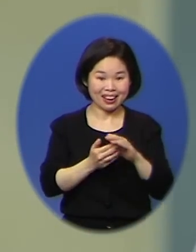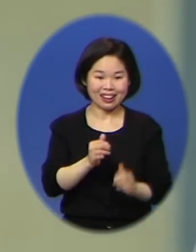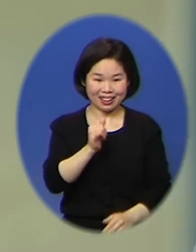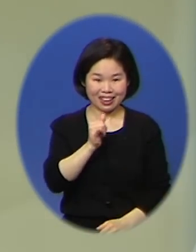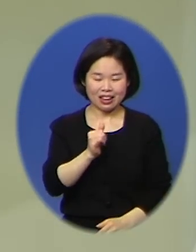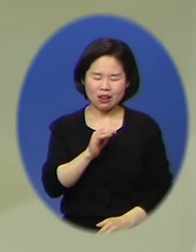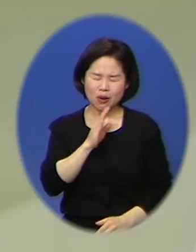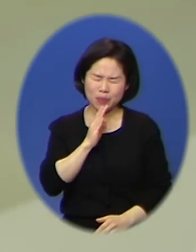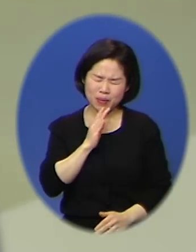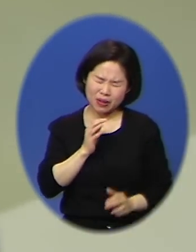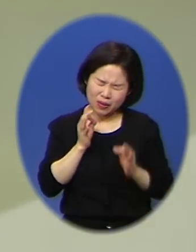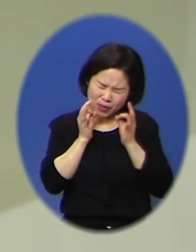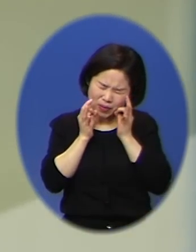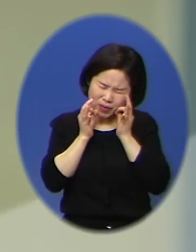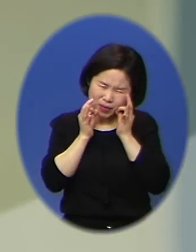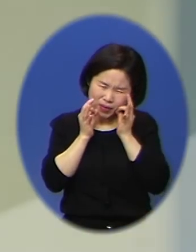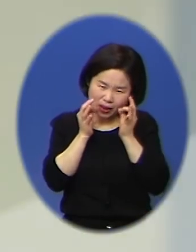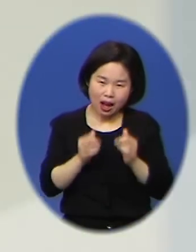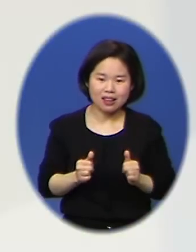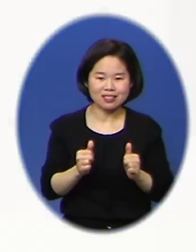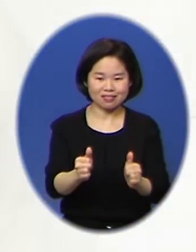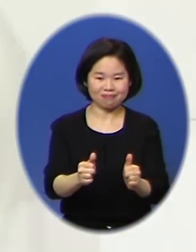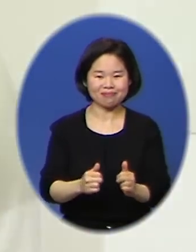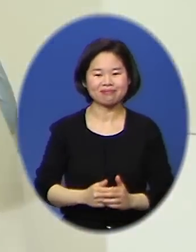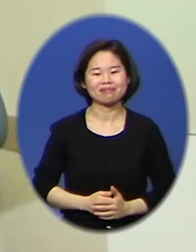끊임없는 노력을 합니다.